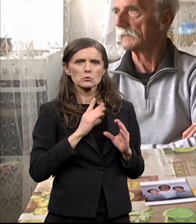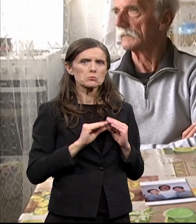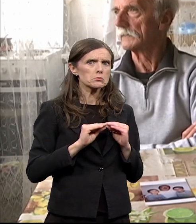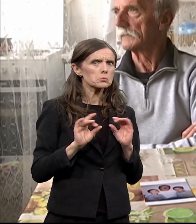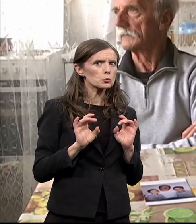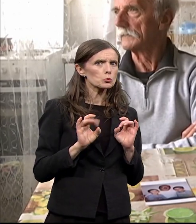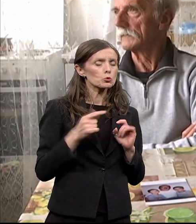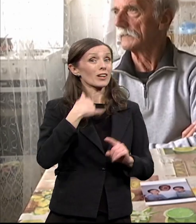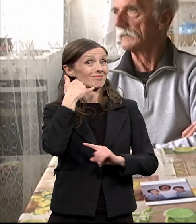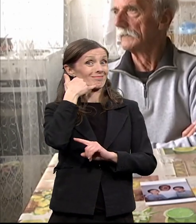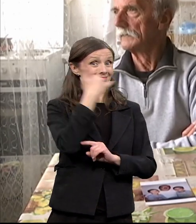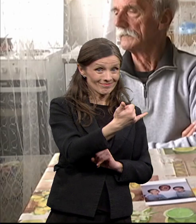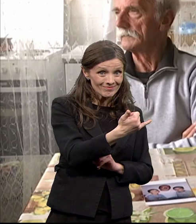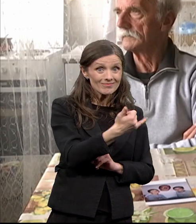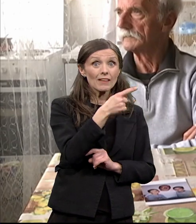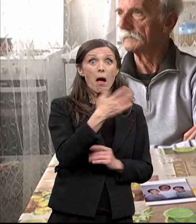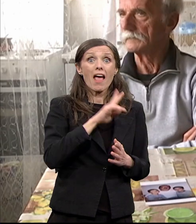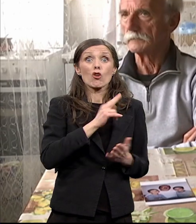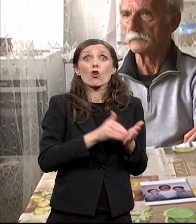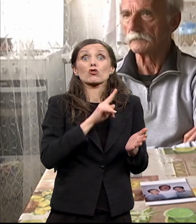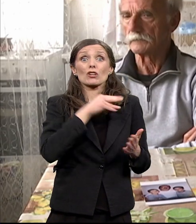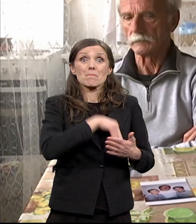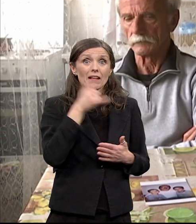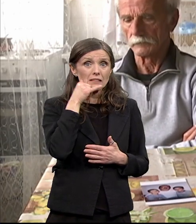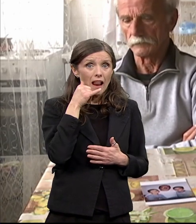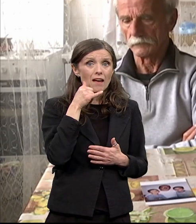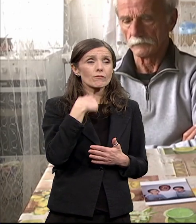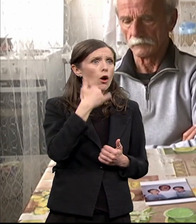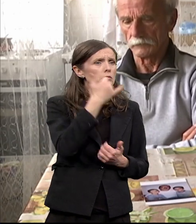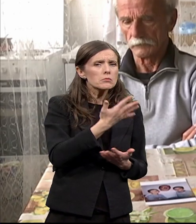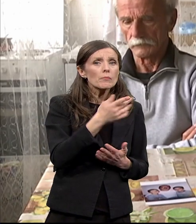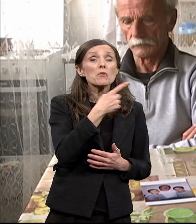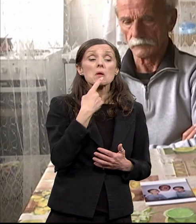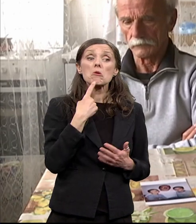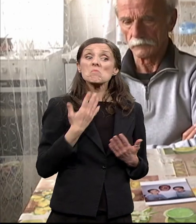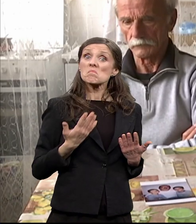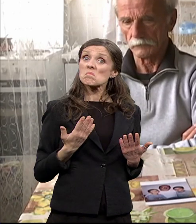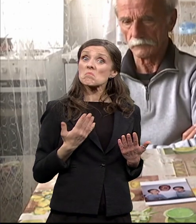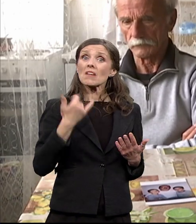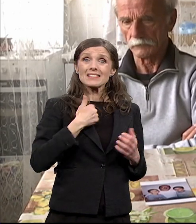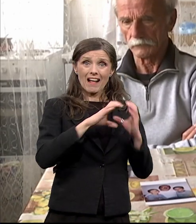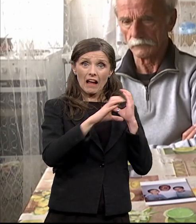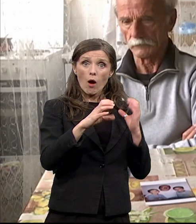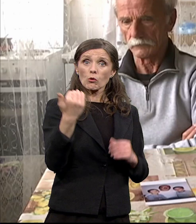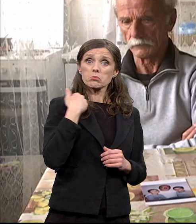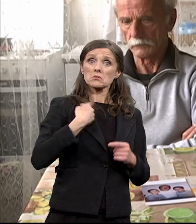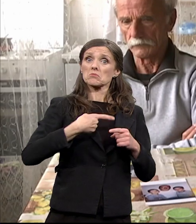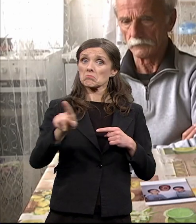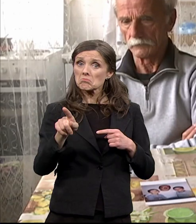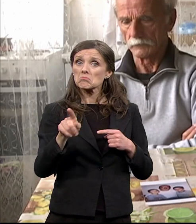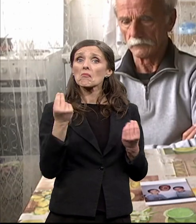on mi se javio, telefon je još uvijek bio kod njega, javio mi se i rekao mi je, Pilence izveli su me iz autobusa, neka